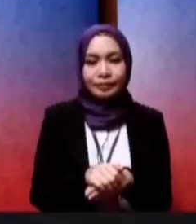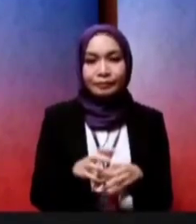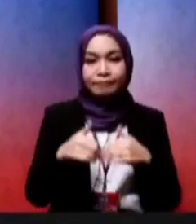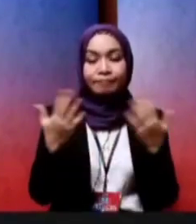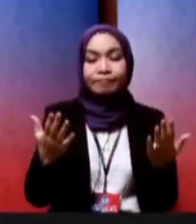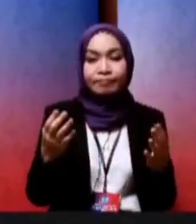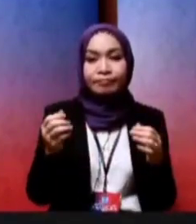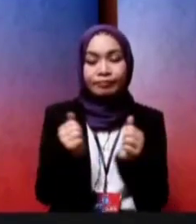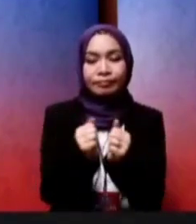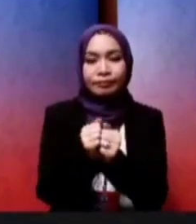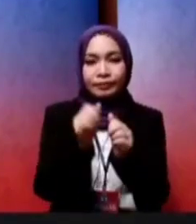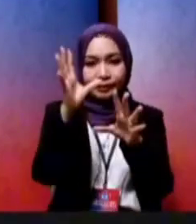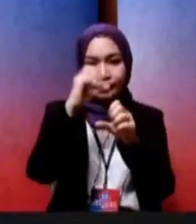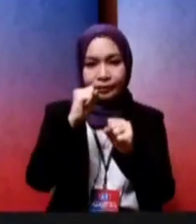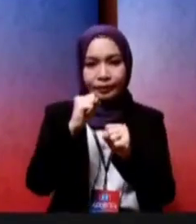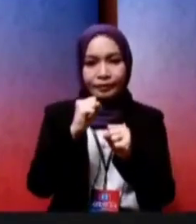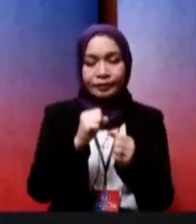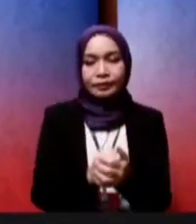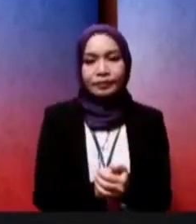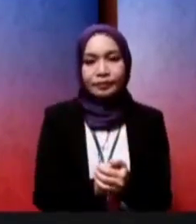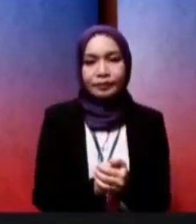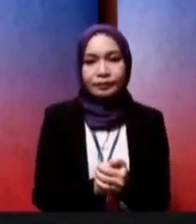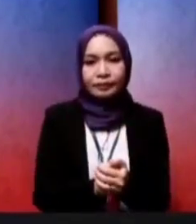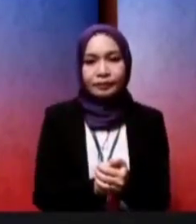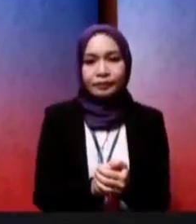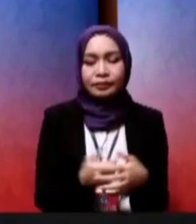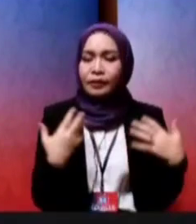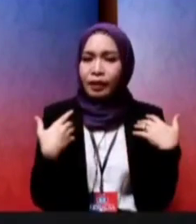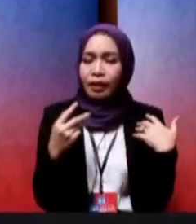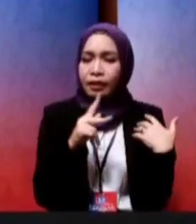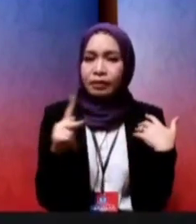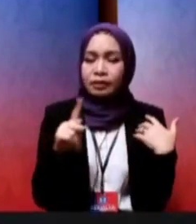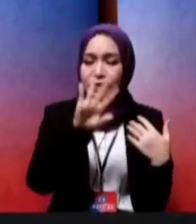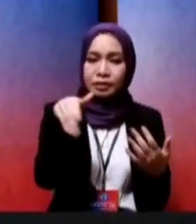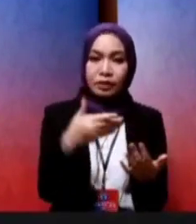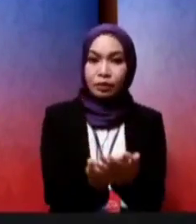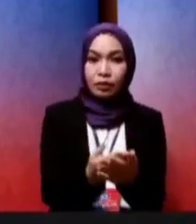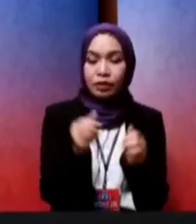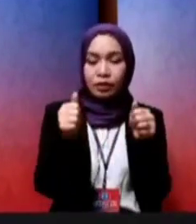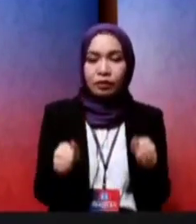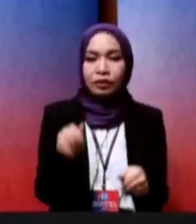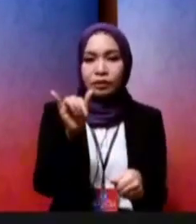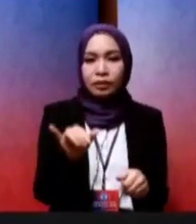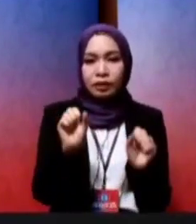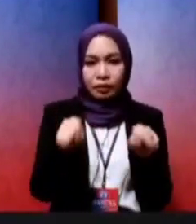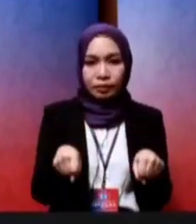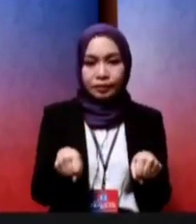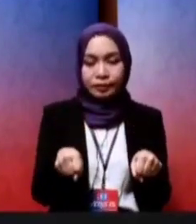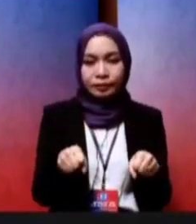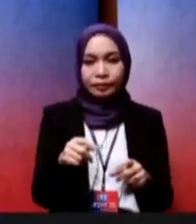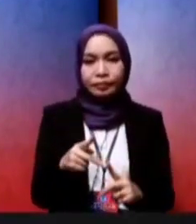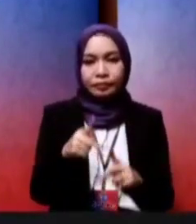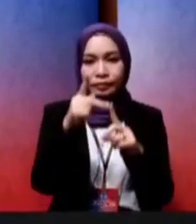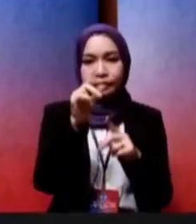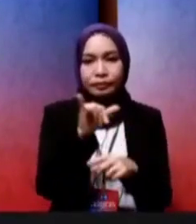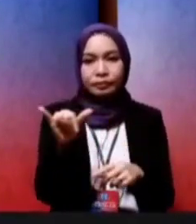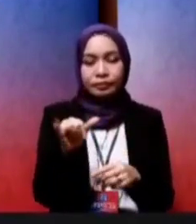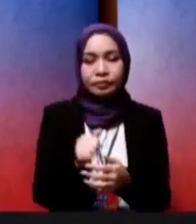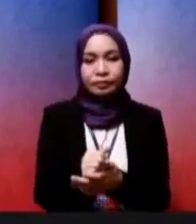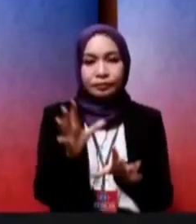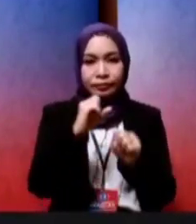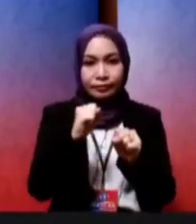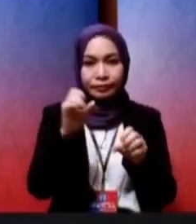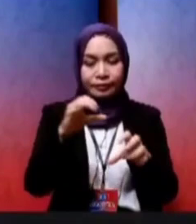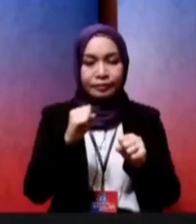capaian Adakah semua anggota kita yang layak khususnya dapat mengambil